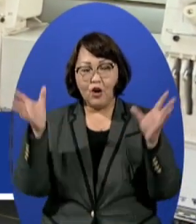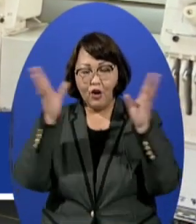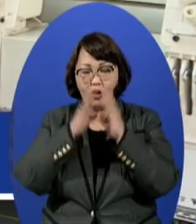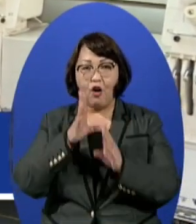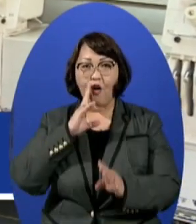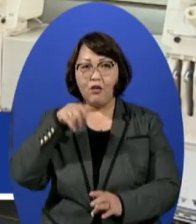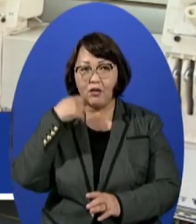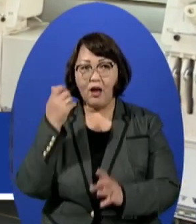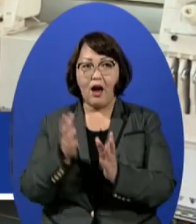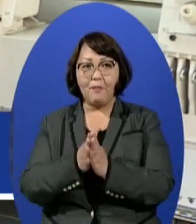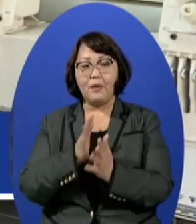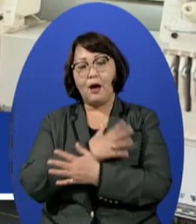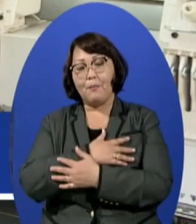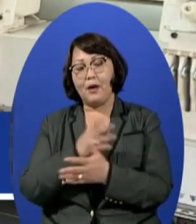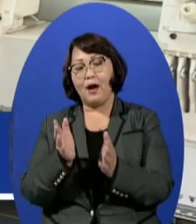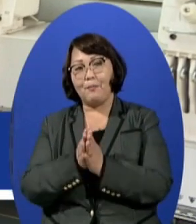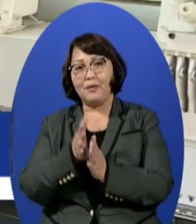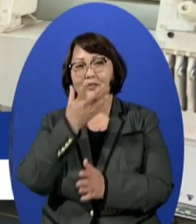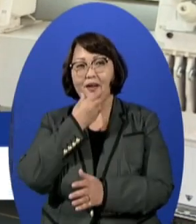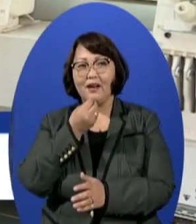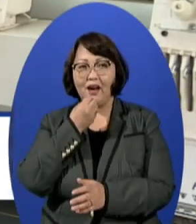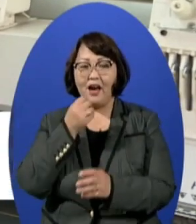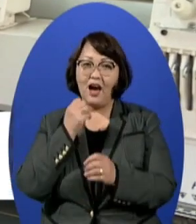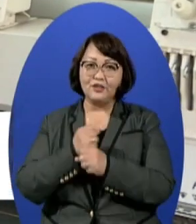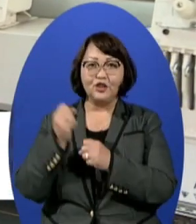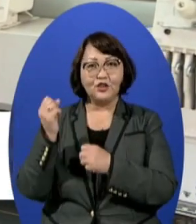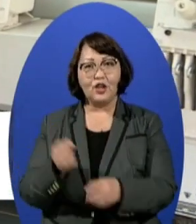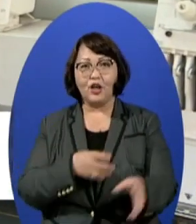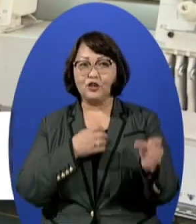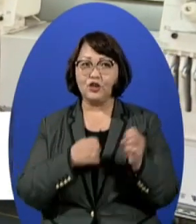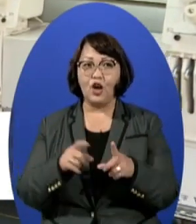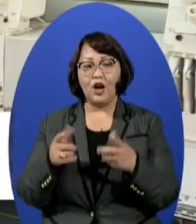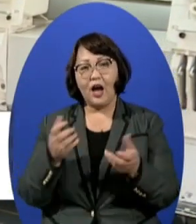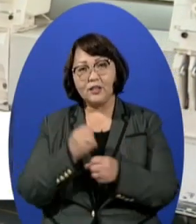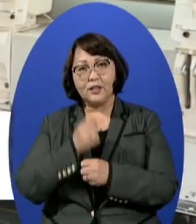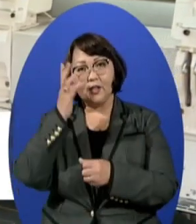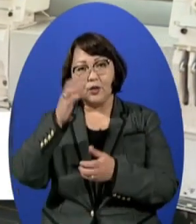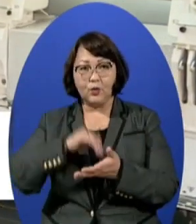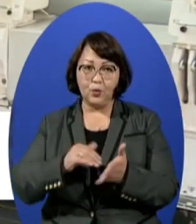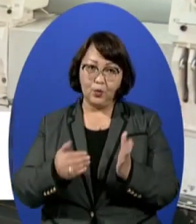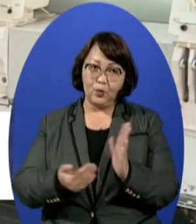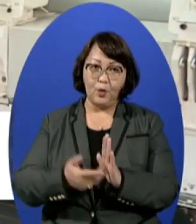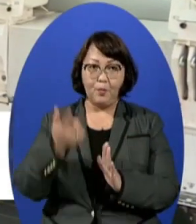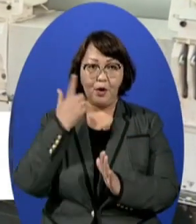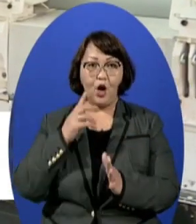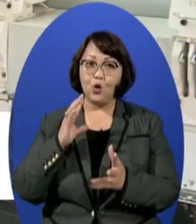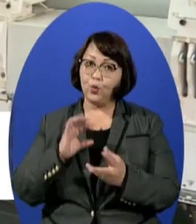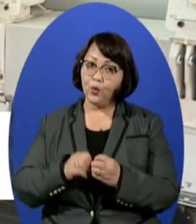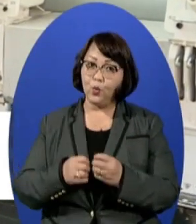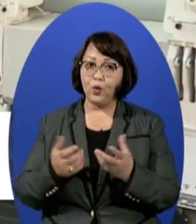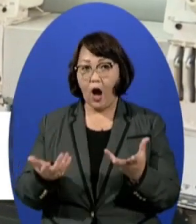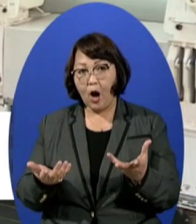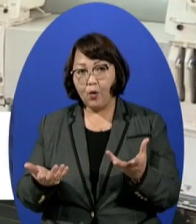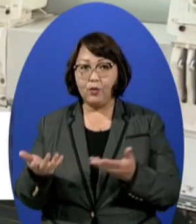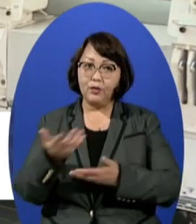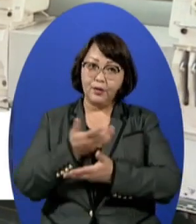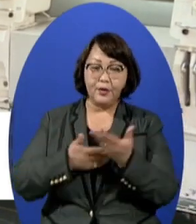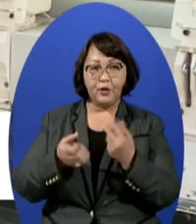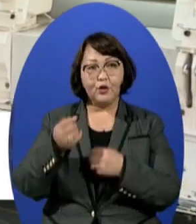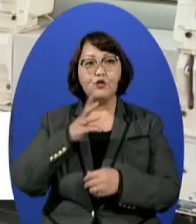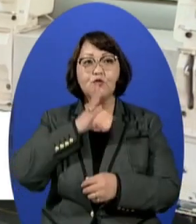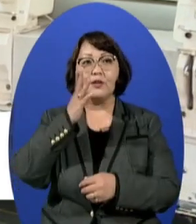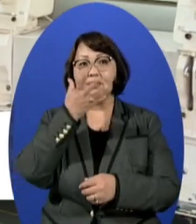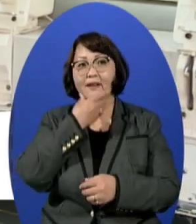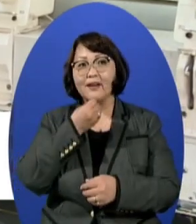хамтдаа амрахтаа хамтдаа дандаа ажиллаа яриад ажиллаа төлөвлөөд маргаашийнхаа ажлыг төлөвлөөл тэгэл өглөө нэг